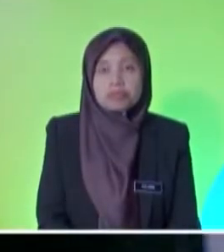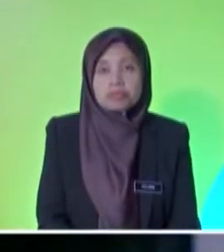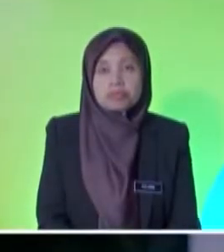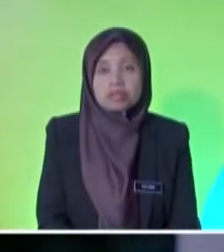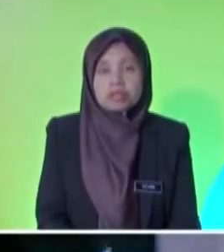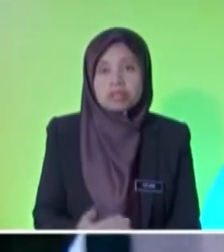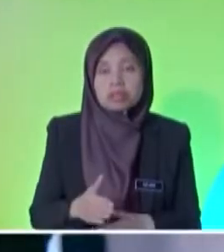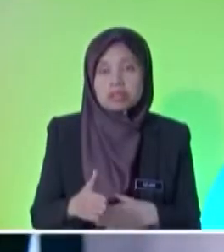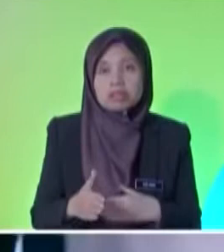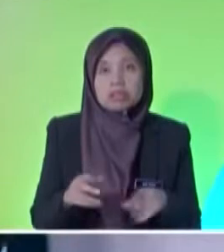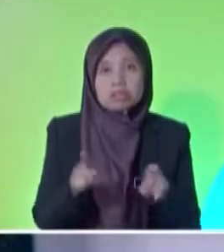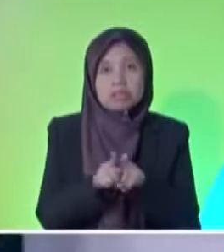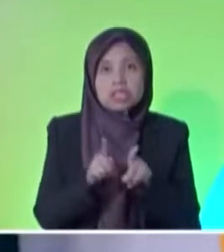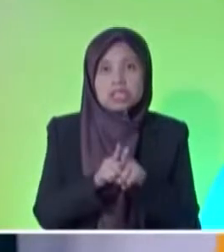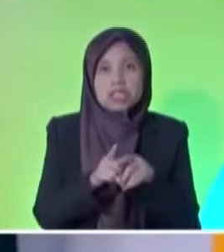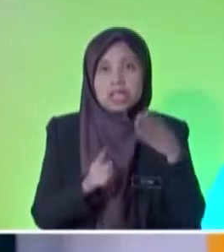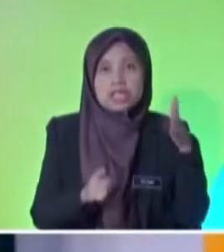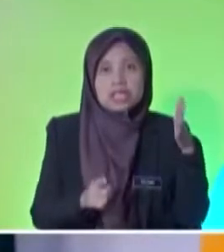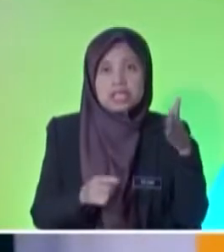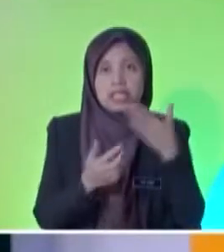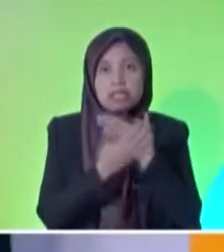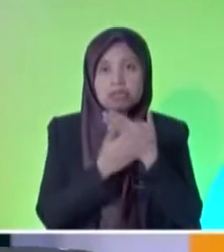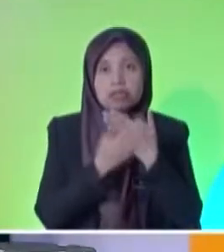qwerty selingkuh ok